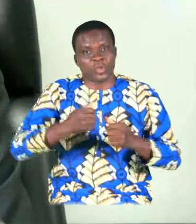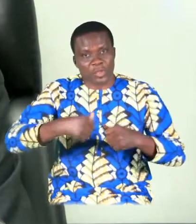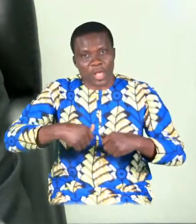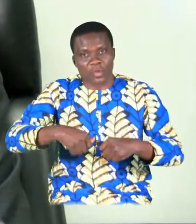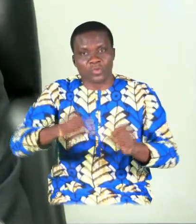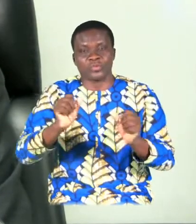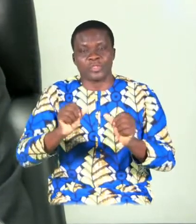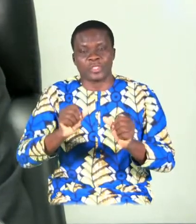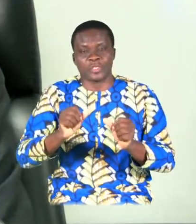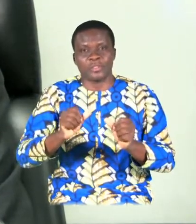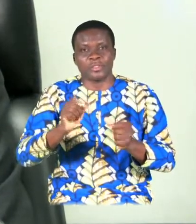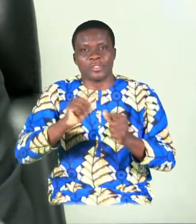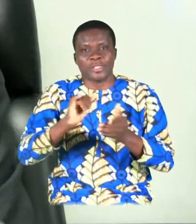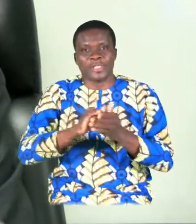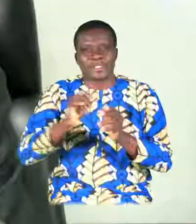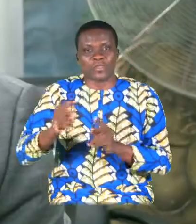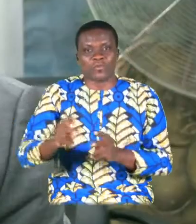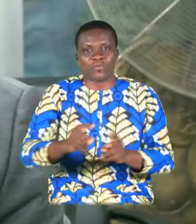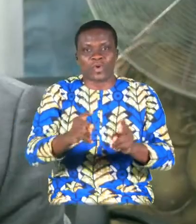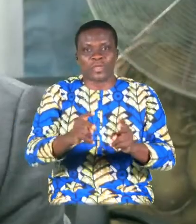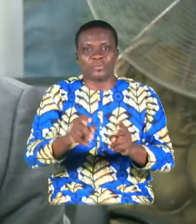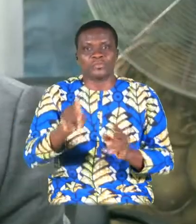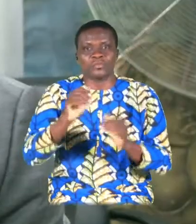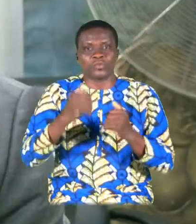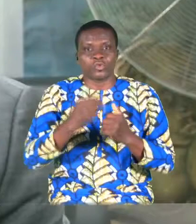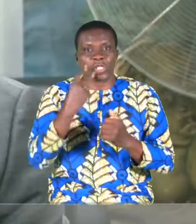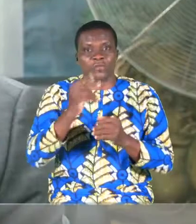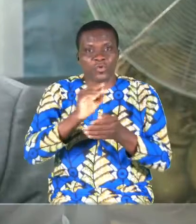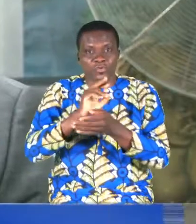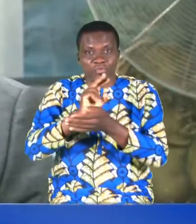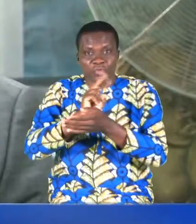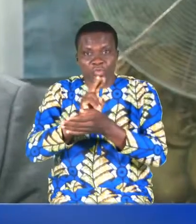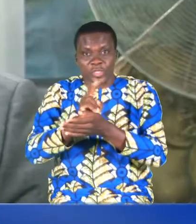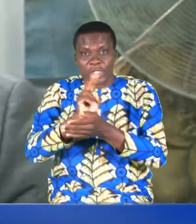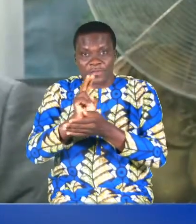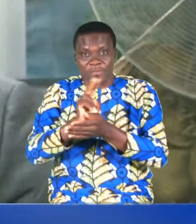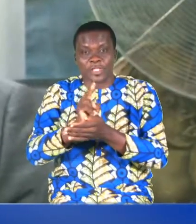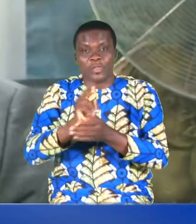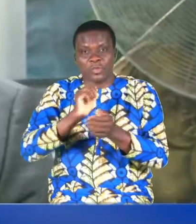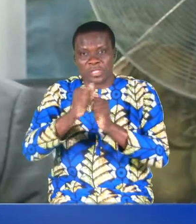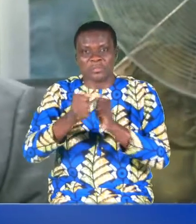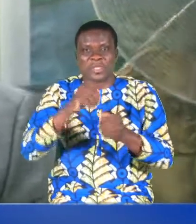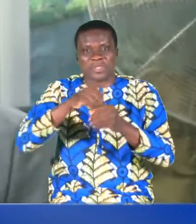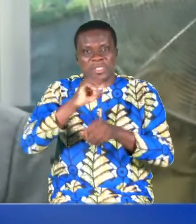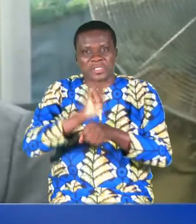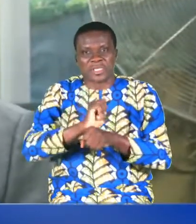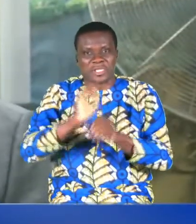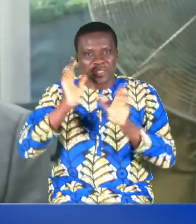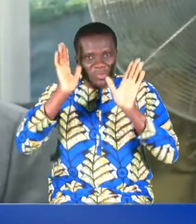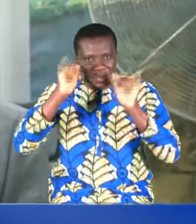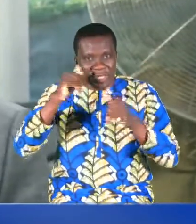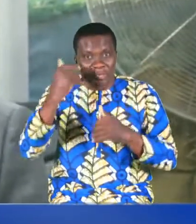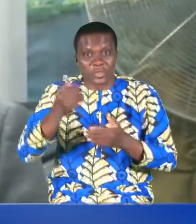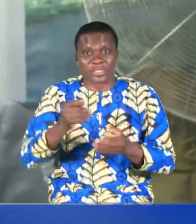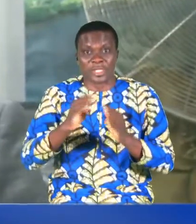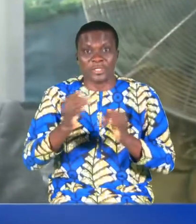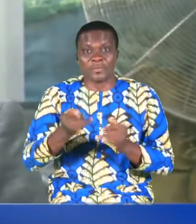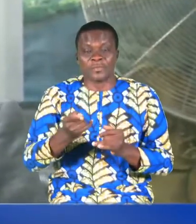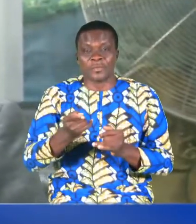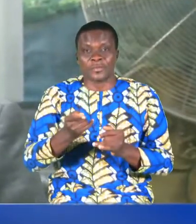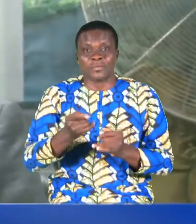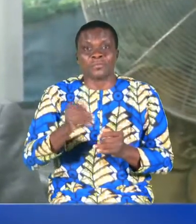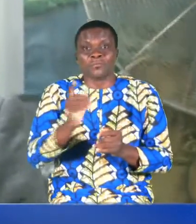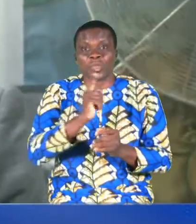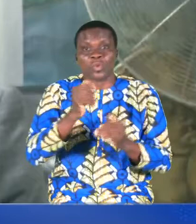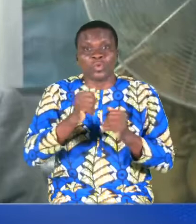poursuivre dans cette voie. Nous avons vu des vidéos circuler, que ce soit dans les églises ou dans les mosquées,